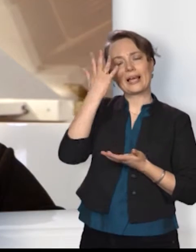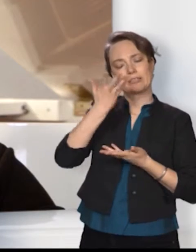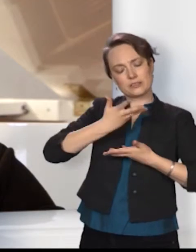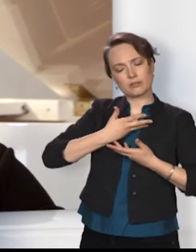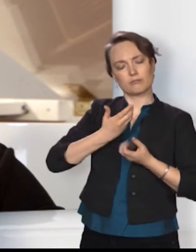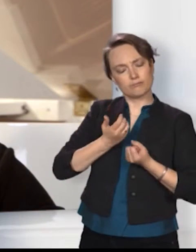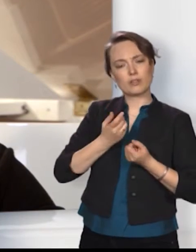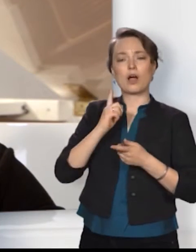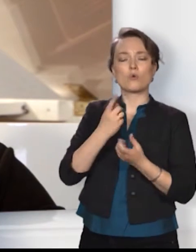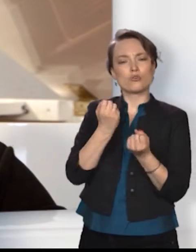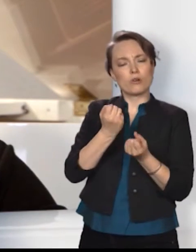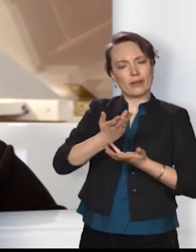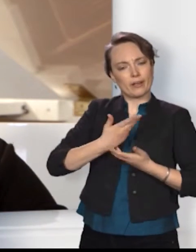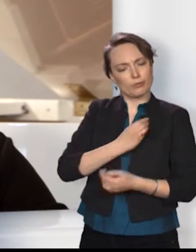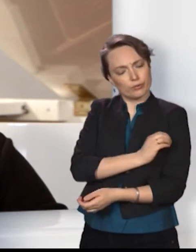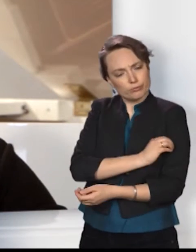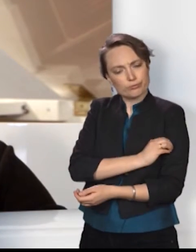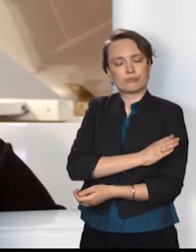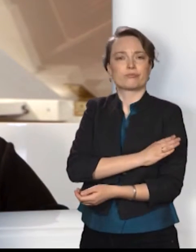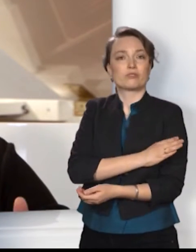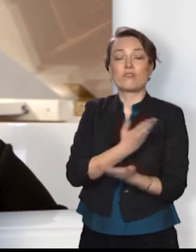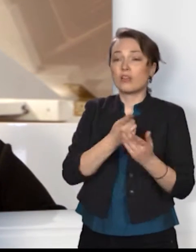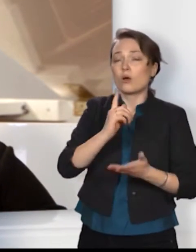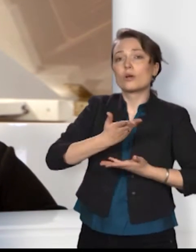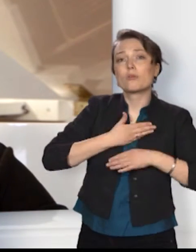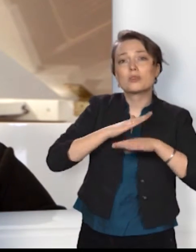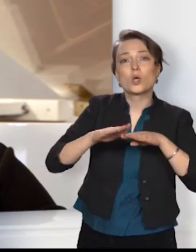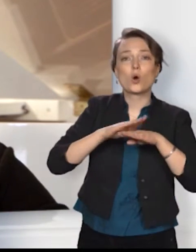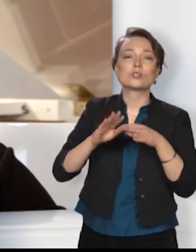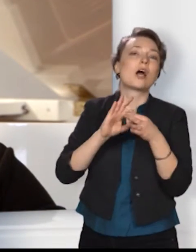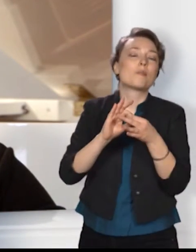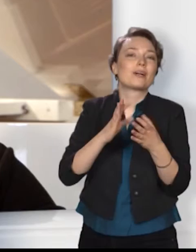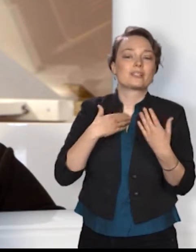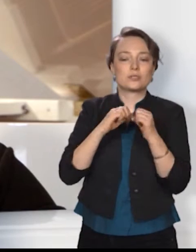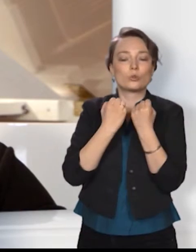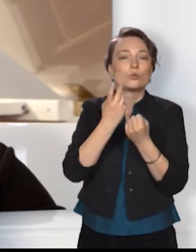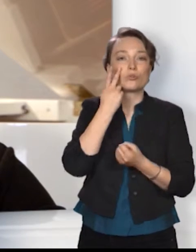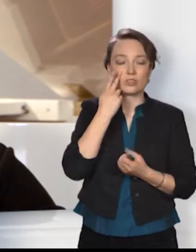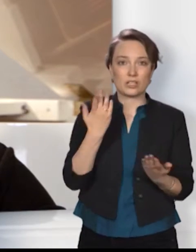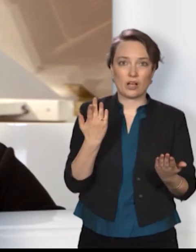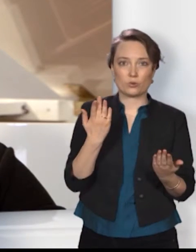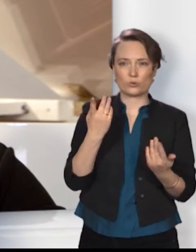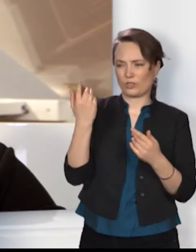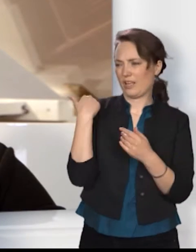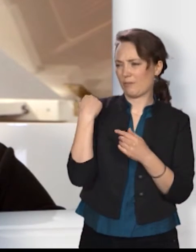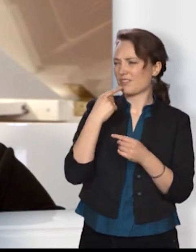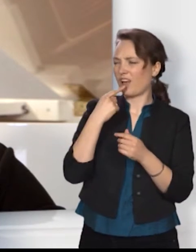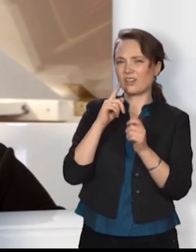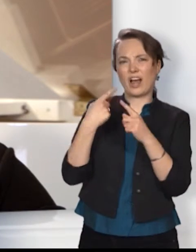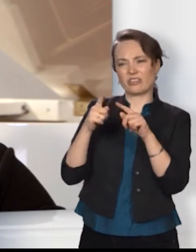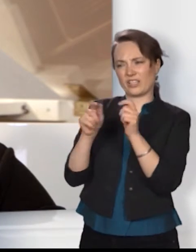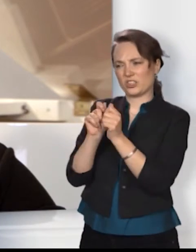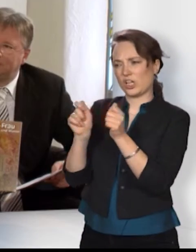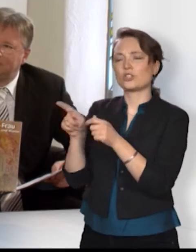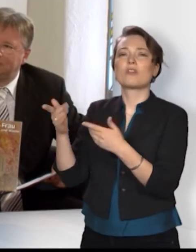je nachdem, was gerade dran ist. Und die Zeitschriften oder Zeitschriften, die Sie jetzt erwähnt haben, die gehen mehr auf das Äußere